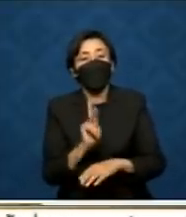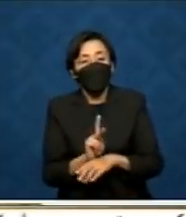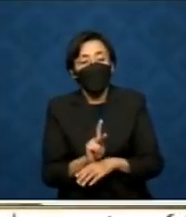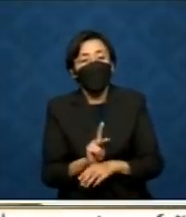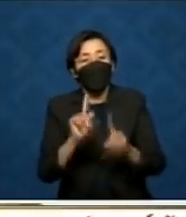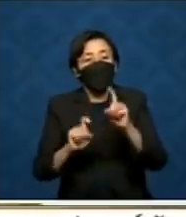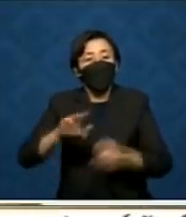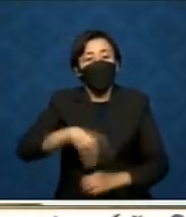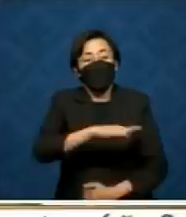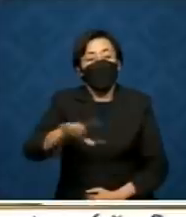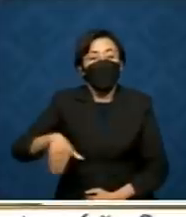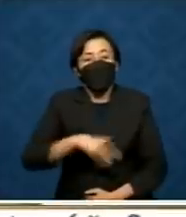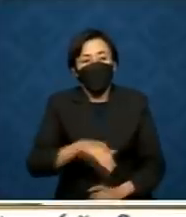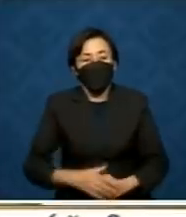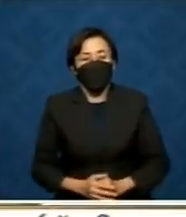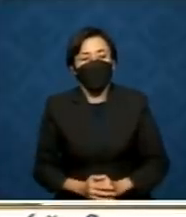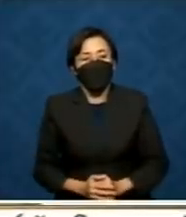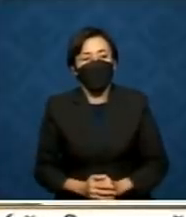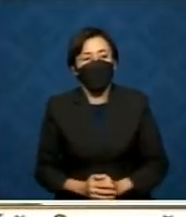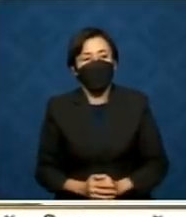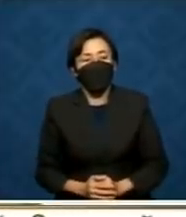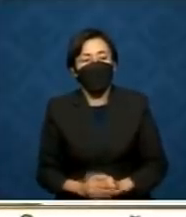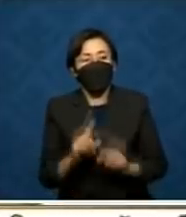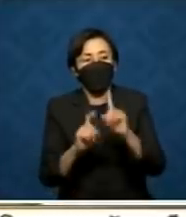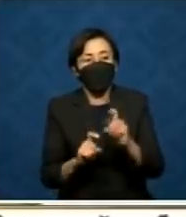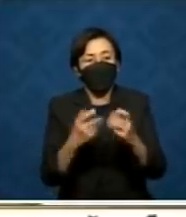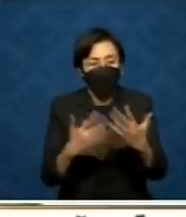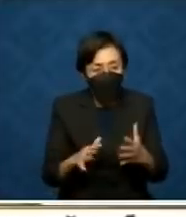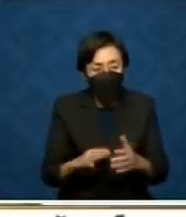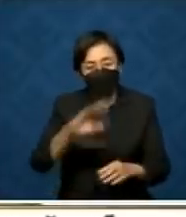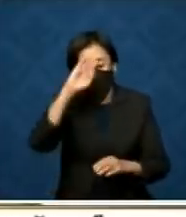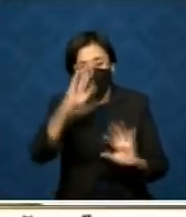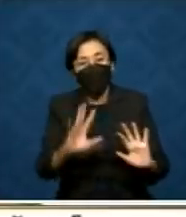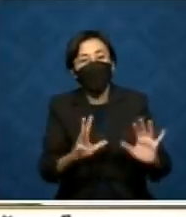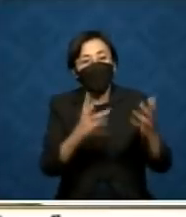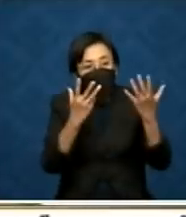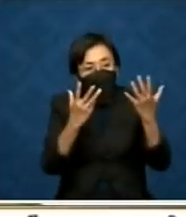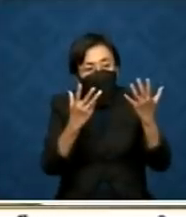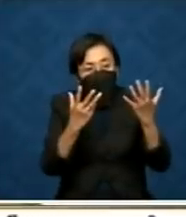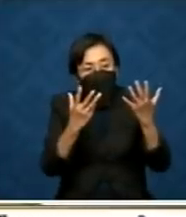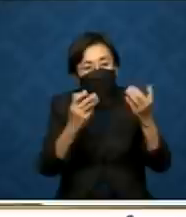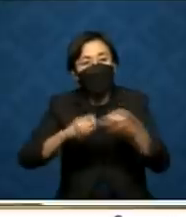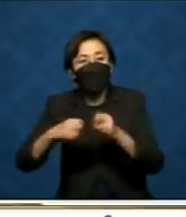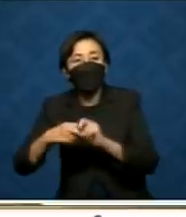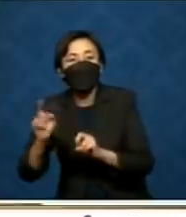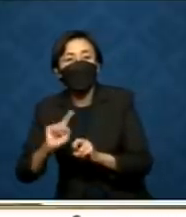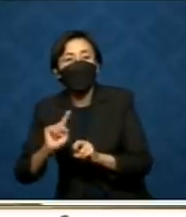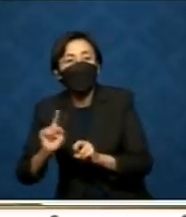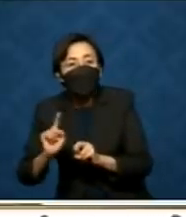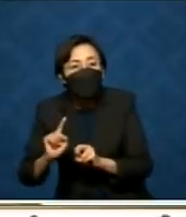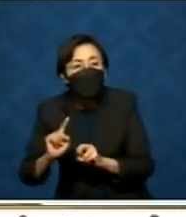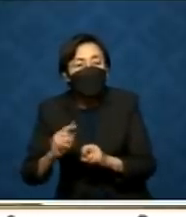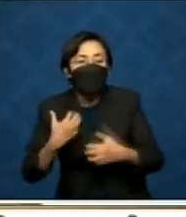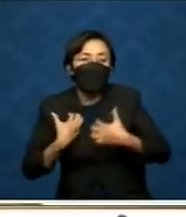ตายทั้งหมดหนี้อีกนิดจบจะตายหายจะป่วยจะเจออะไรอีกทีนิเจอ